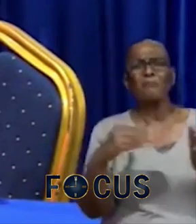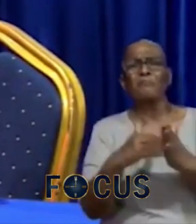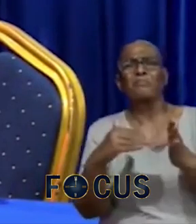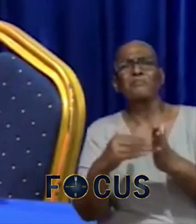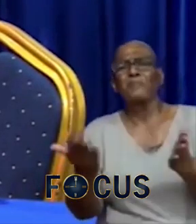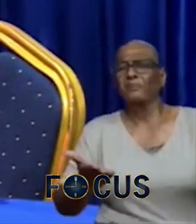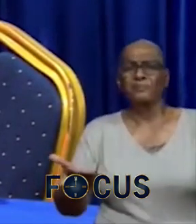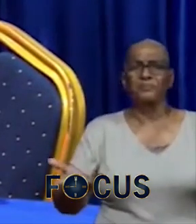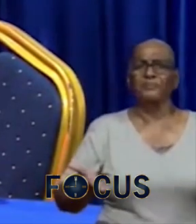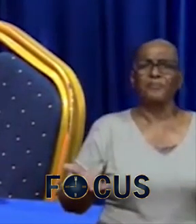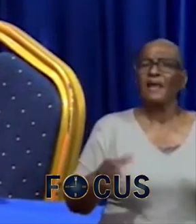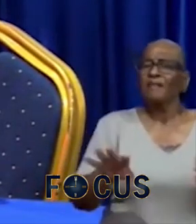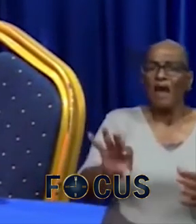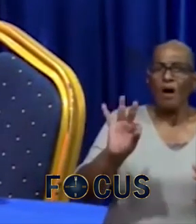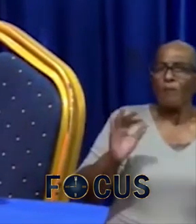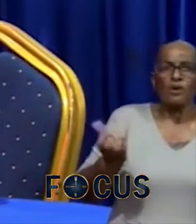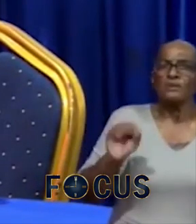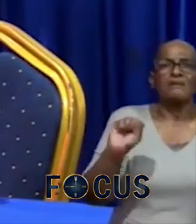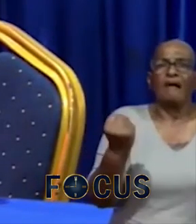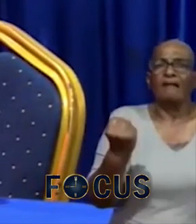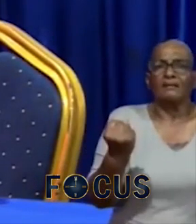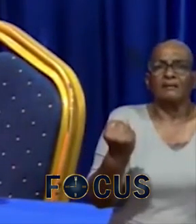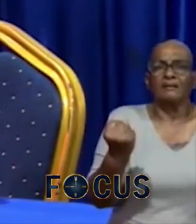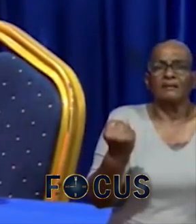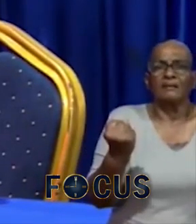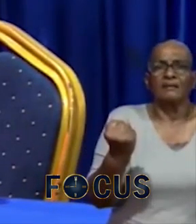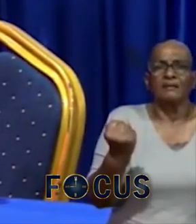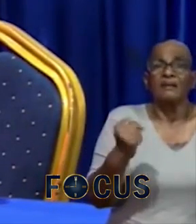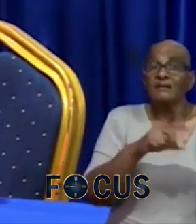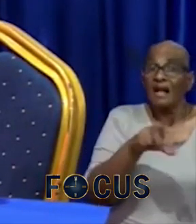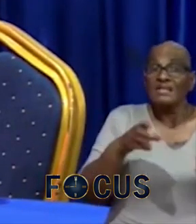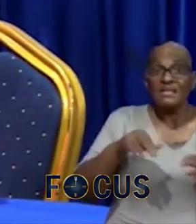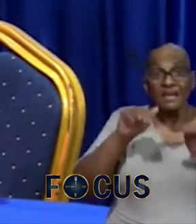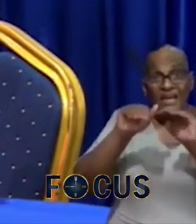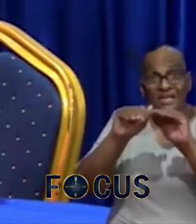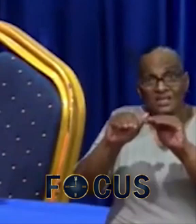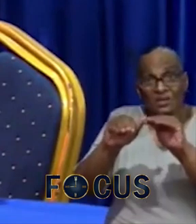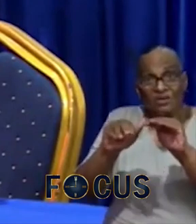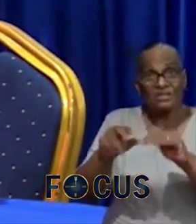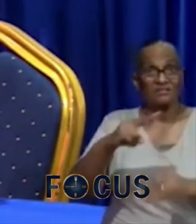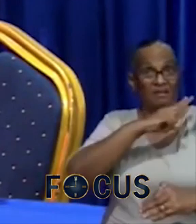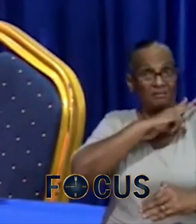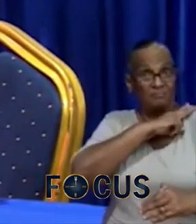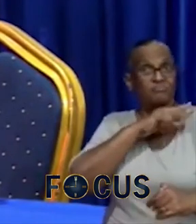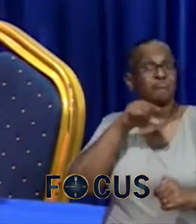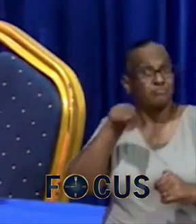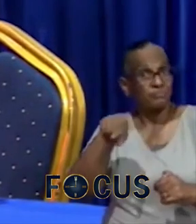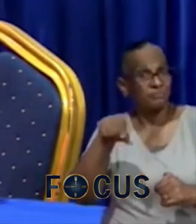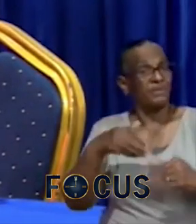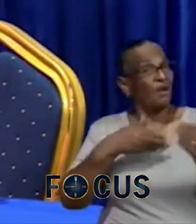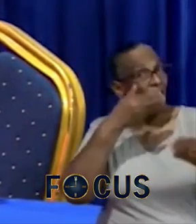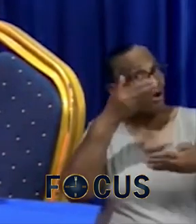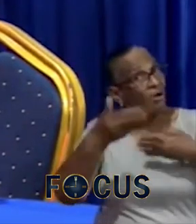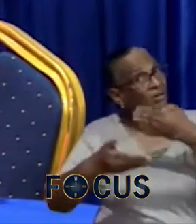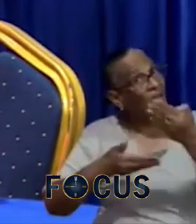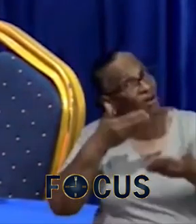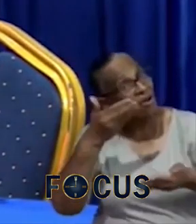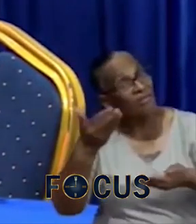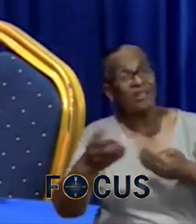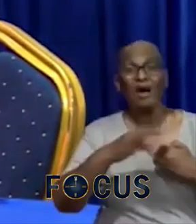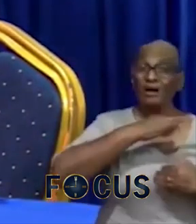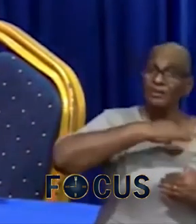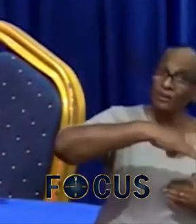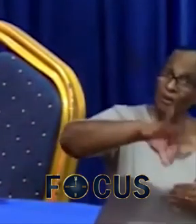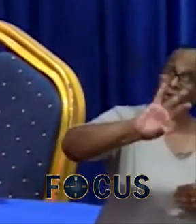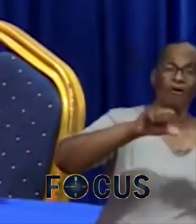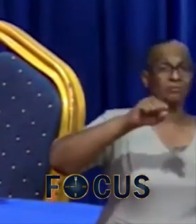dat er geen oplossing komt in die zaak. Dus als u instructies krijgt van de veiligheidsdiensten om terug te gaan of om in uw wagen plaats te